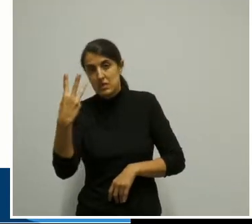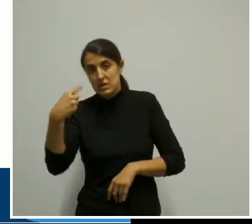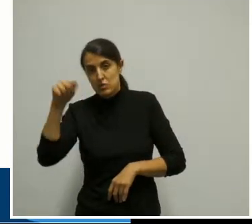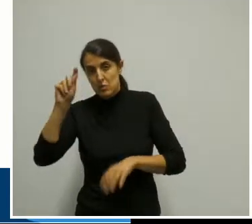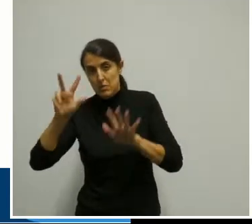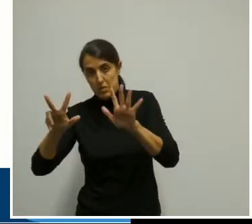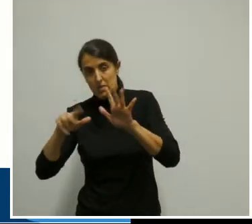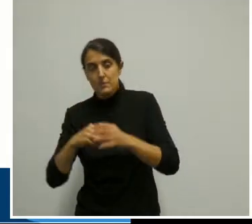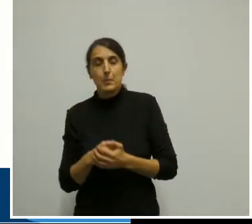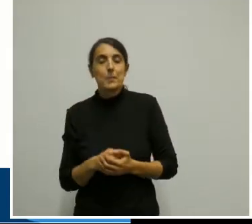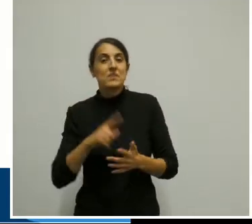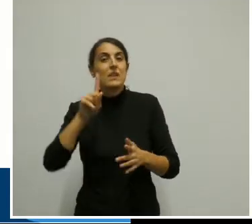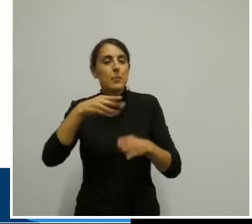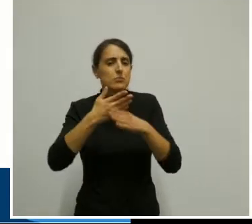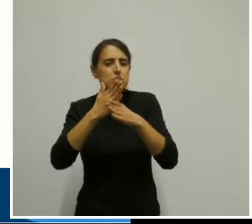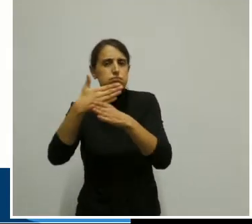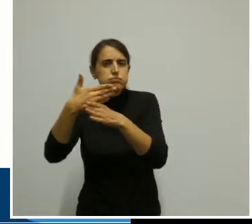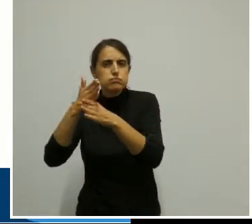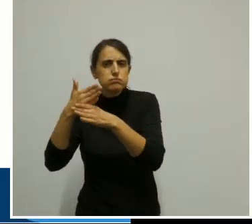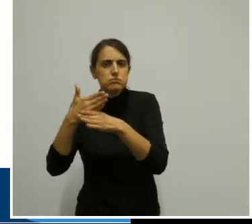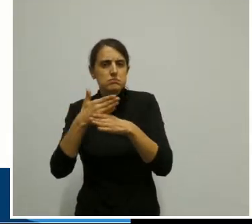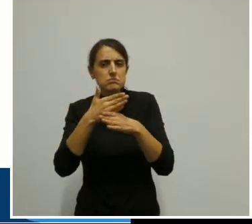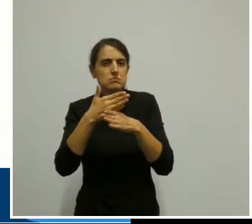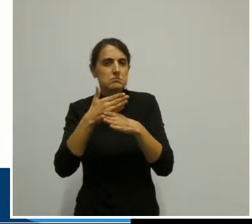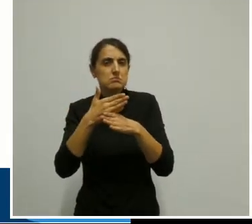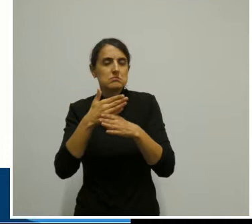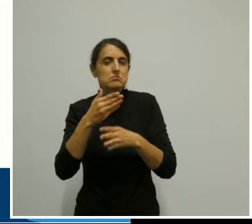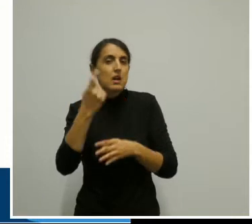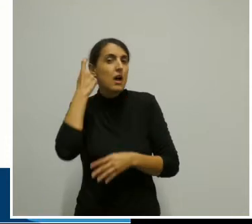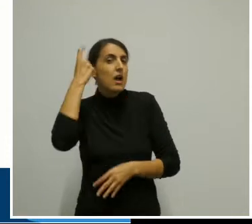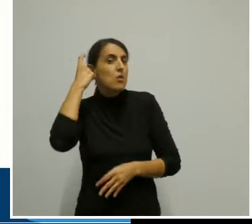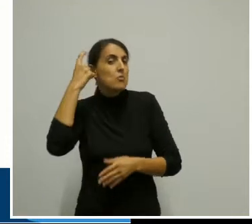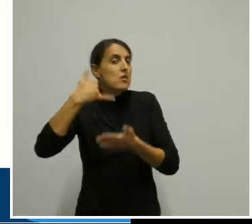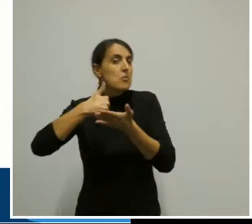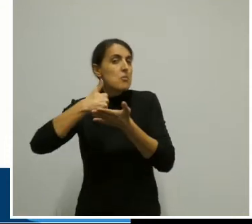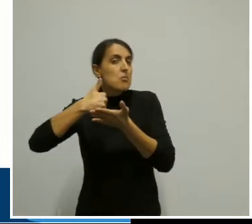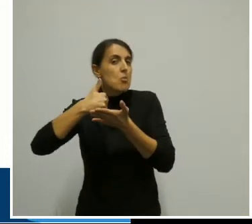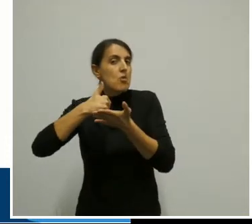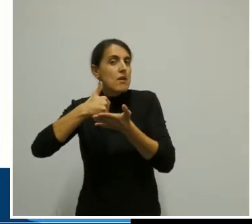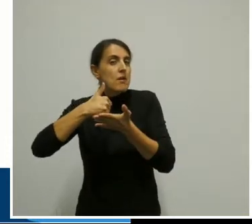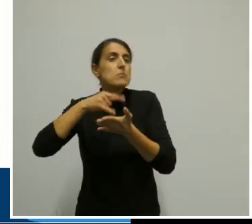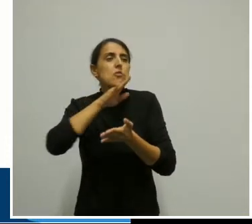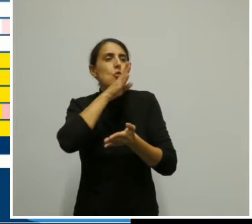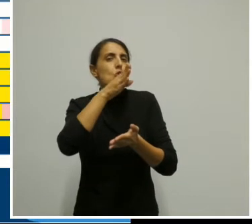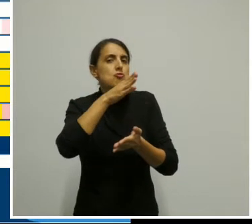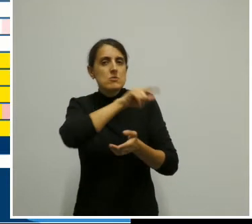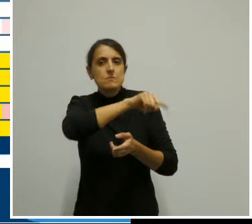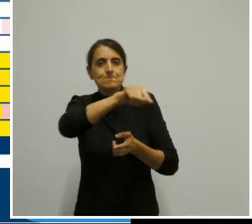el repartiment de com està l'alumnat vulnerable.